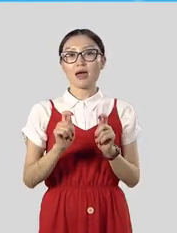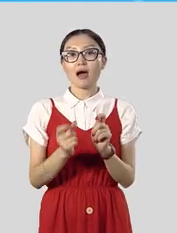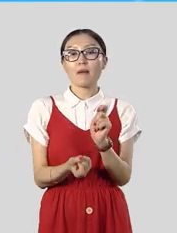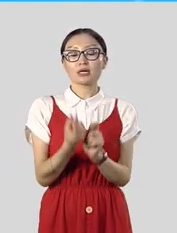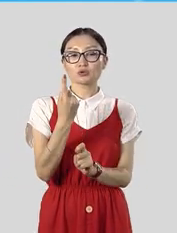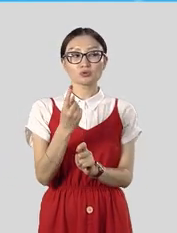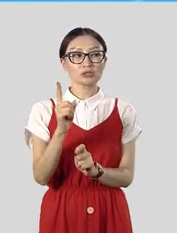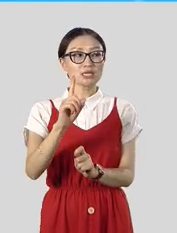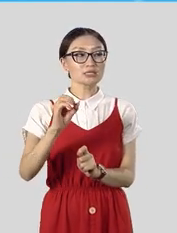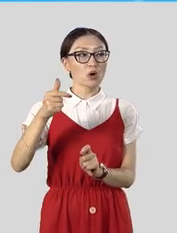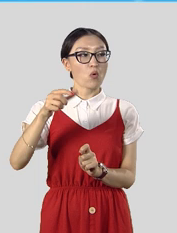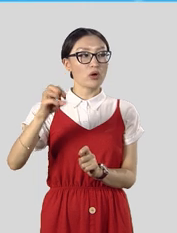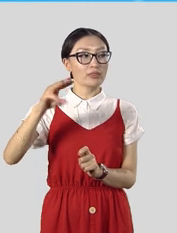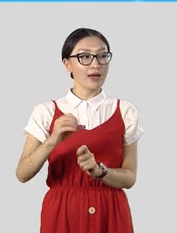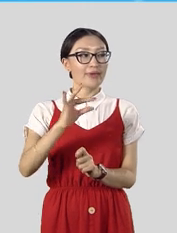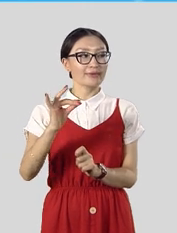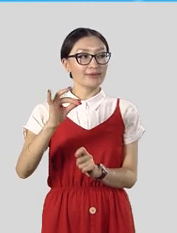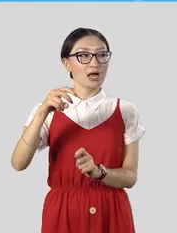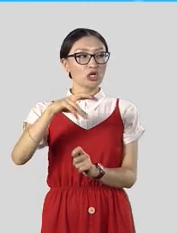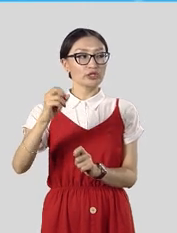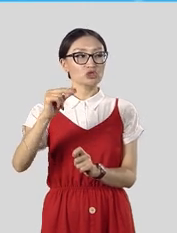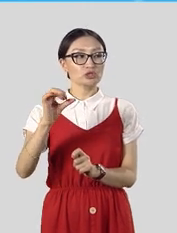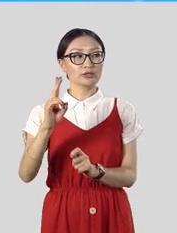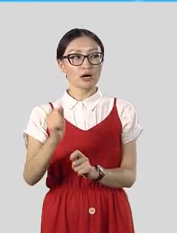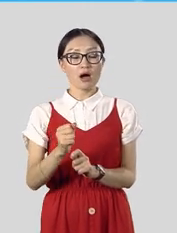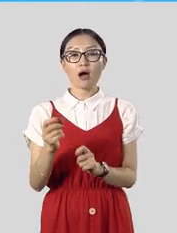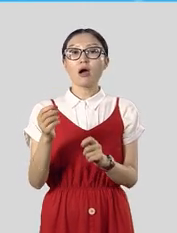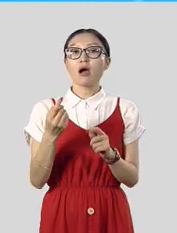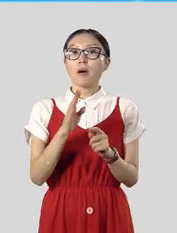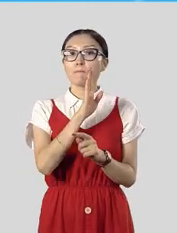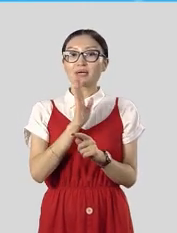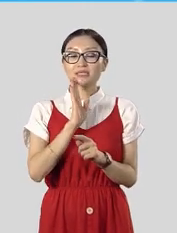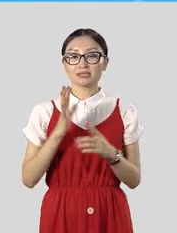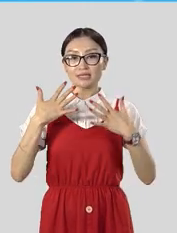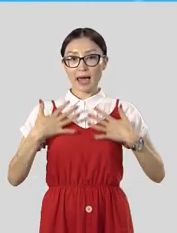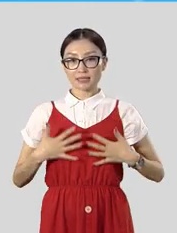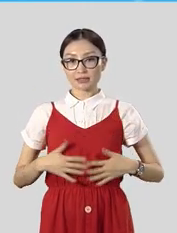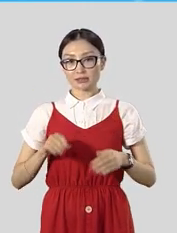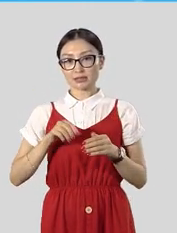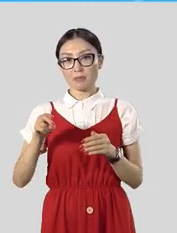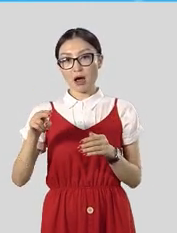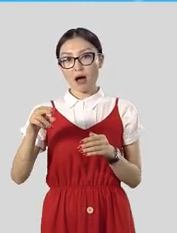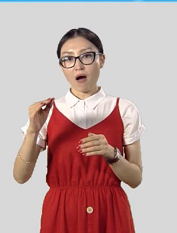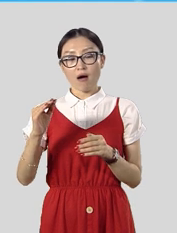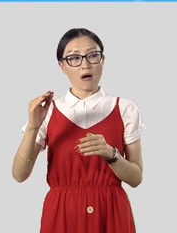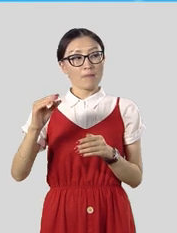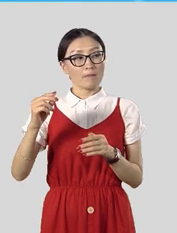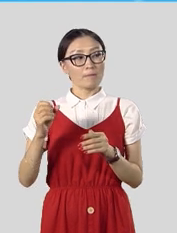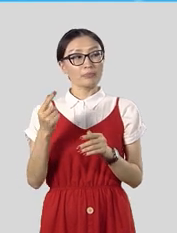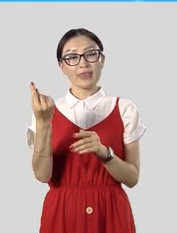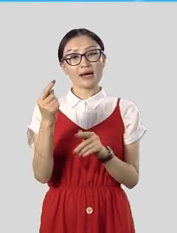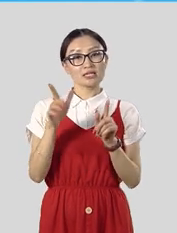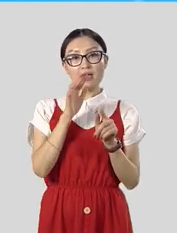зигота, а затем личинка – планула. Покинув материнский организм, планула некоторое время